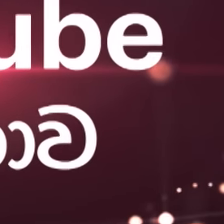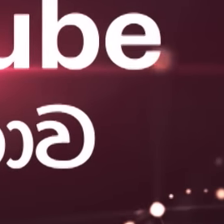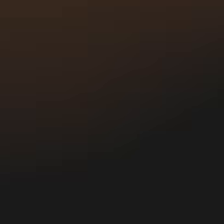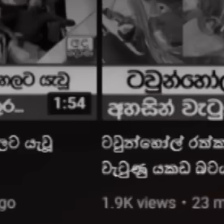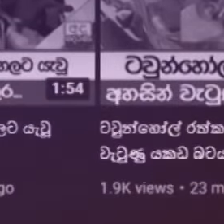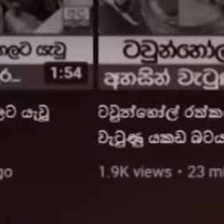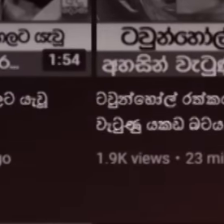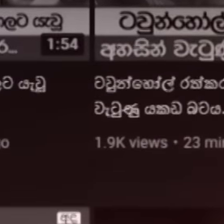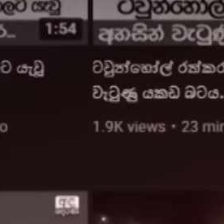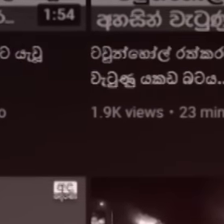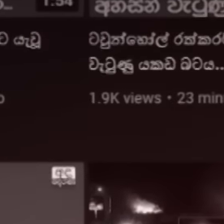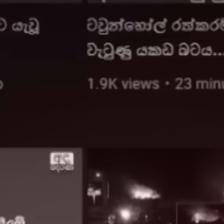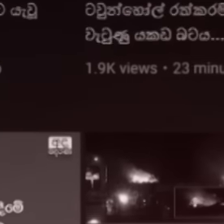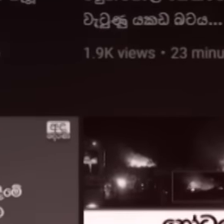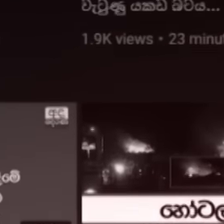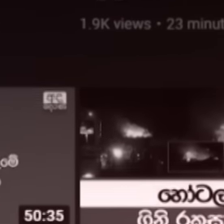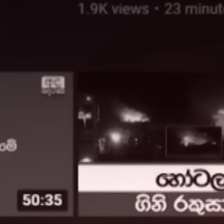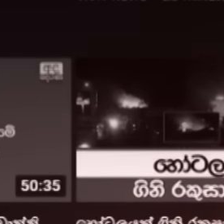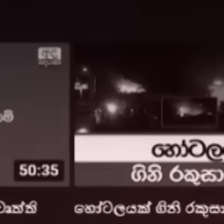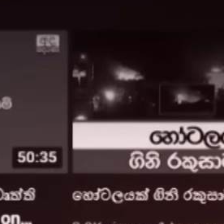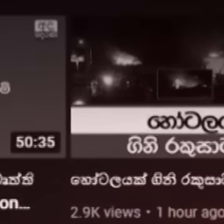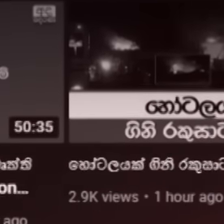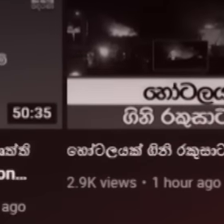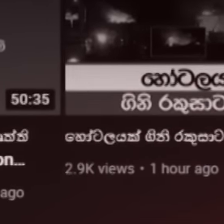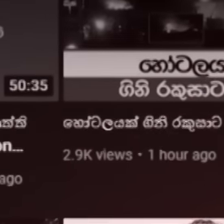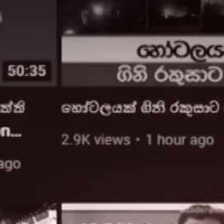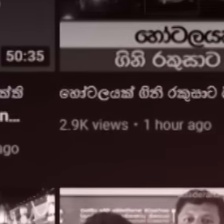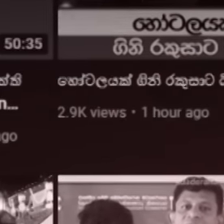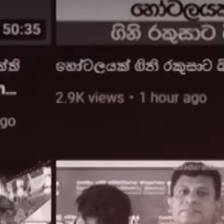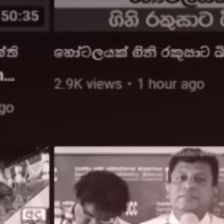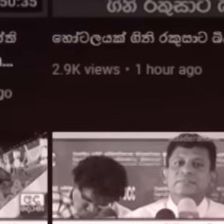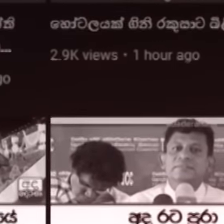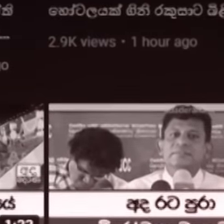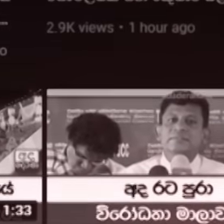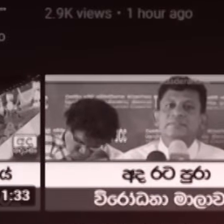නාලිකාව YouTube අද දෙරණ දැන්ම subscribe කරන්න.